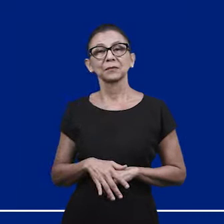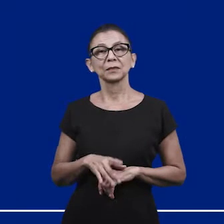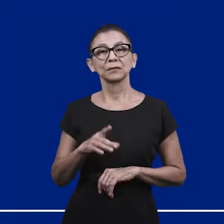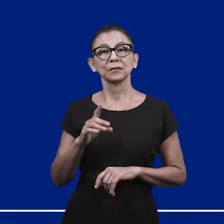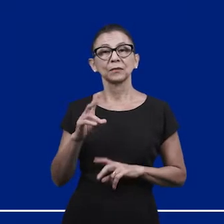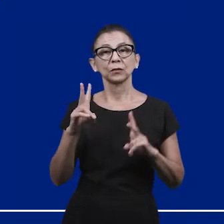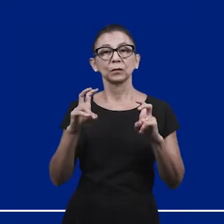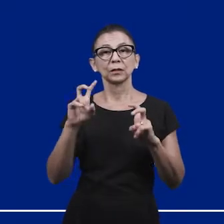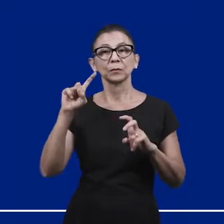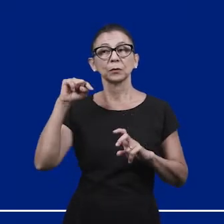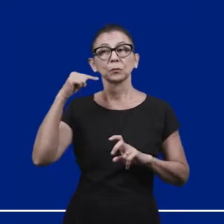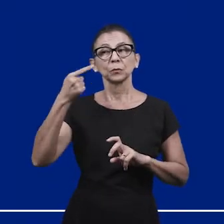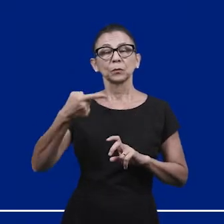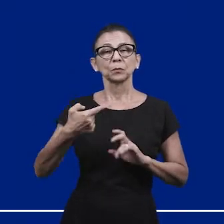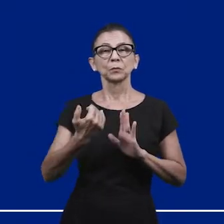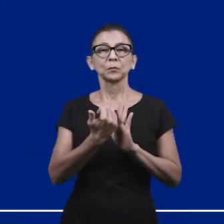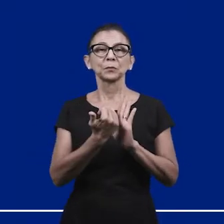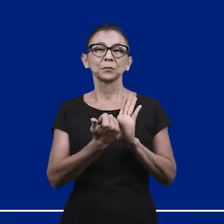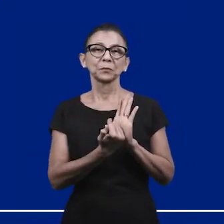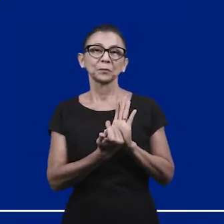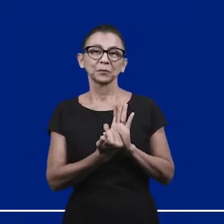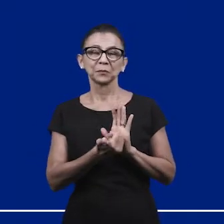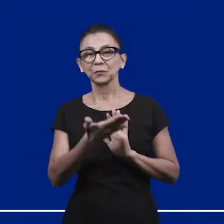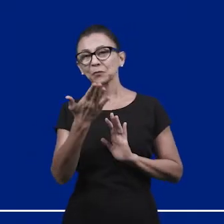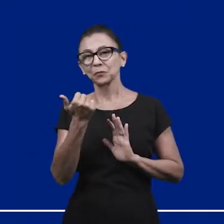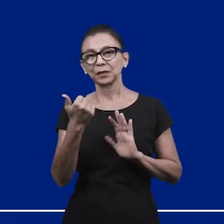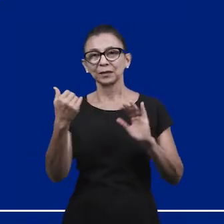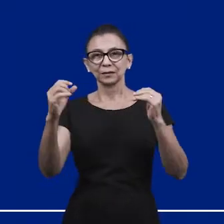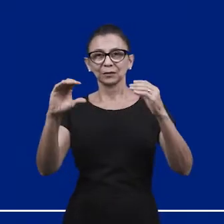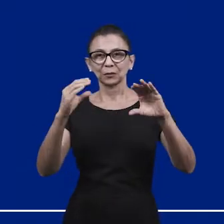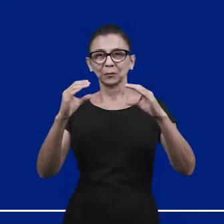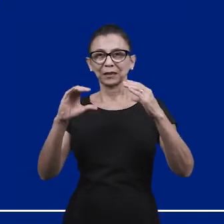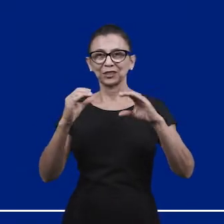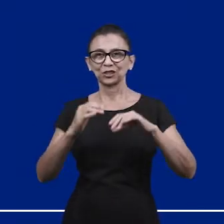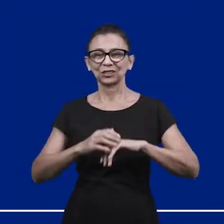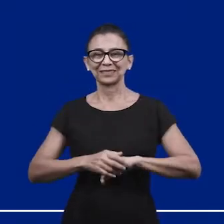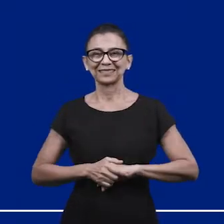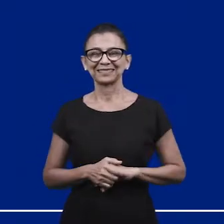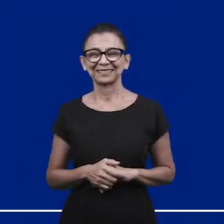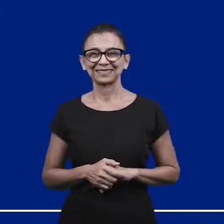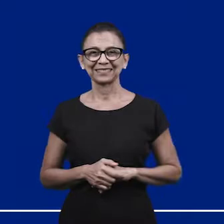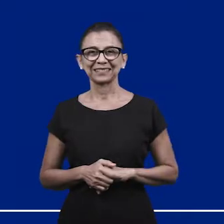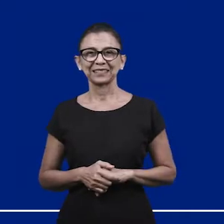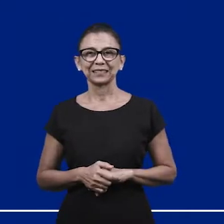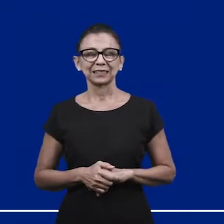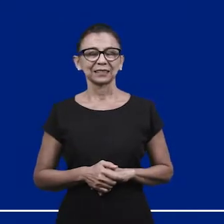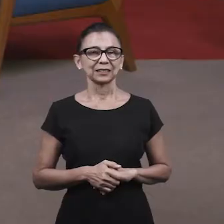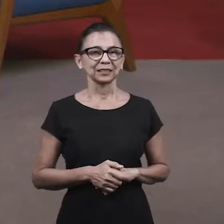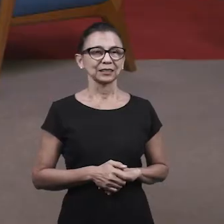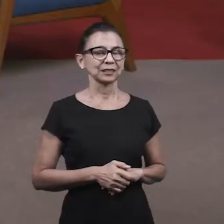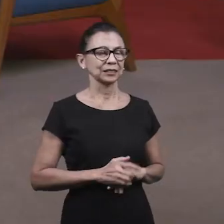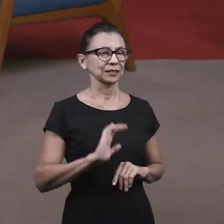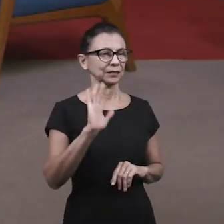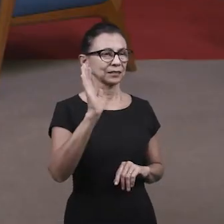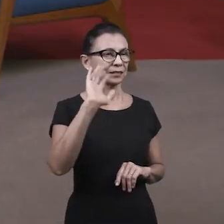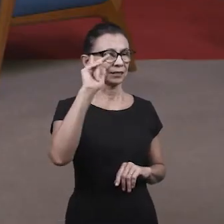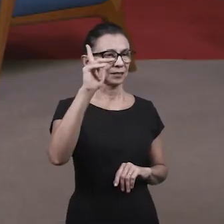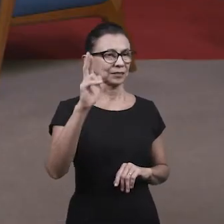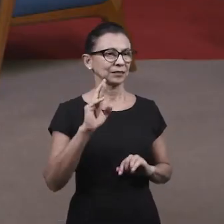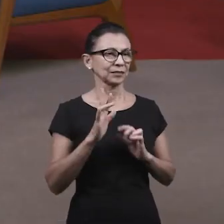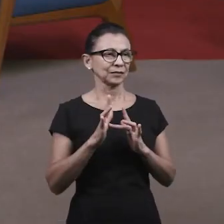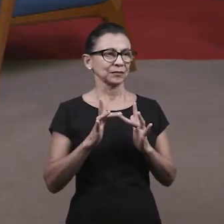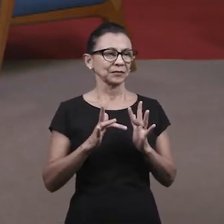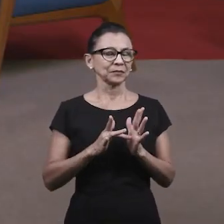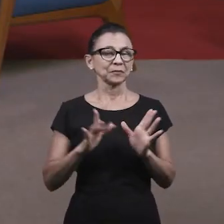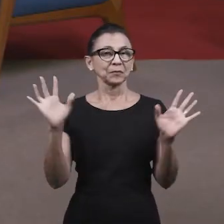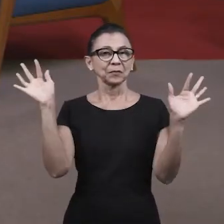dire au revoir aux frères qui sont là. Vous souhaitez un heureux 2022. Que Dieu nous bénisse beaucoup dans cette nouvelle année.